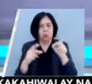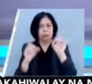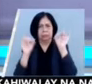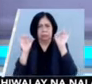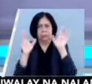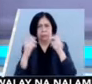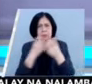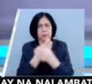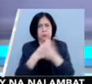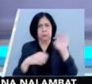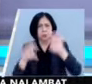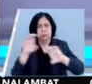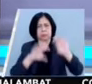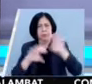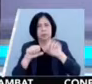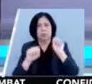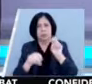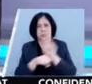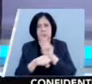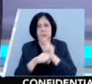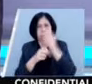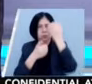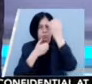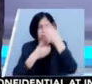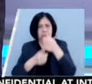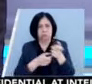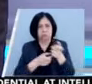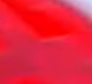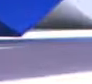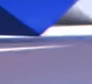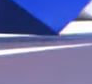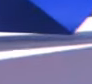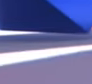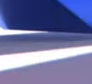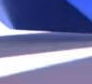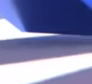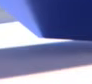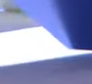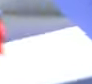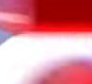pwedeng magamit sa terorismo. Nakatutok si John Consulta.